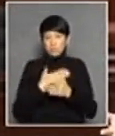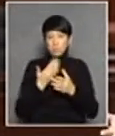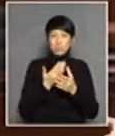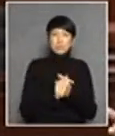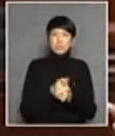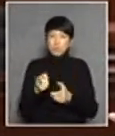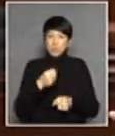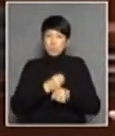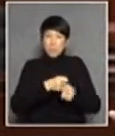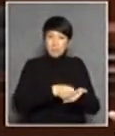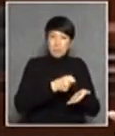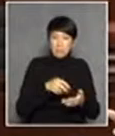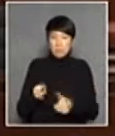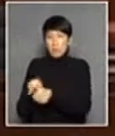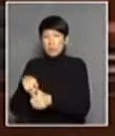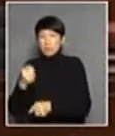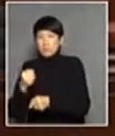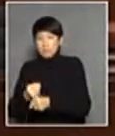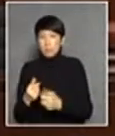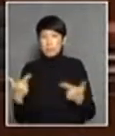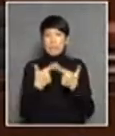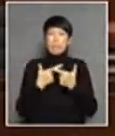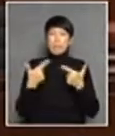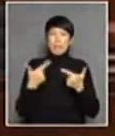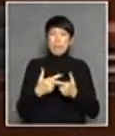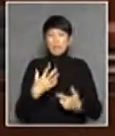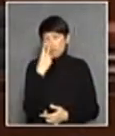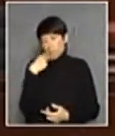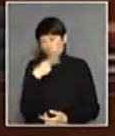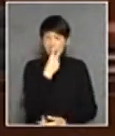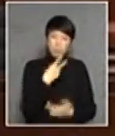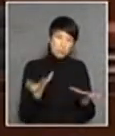邊又話要做功課，一邊又谷佢做功課，大家都係唔開心。咁我希